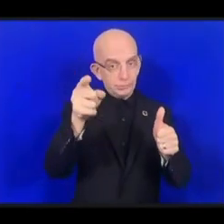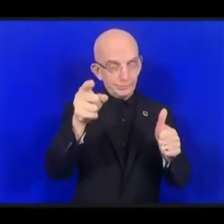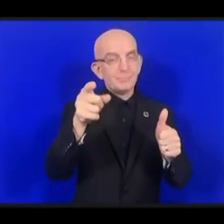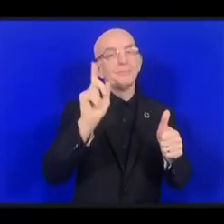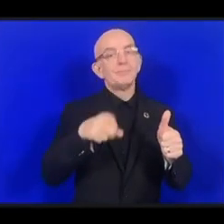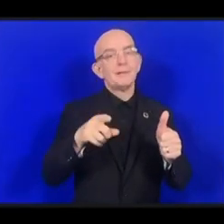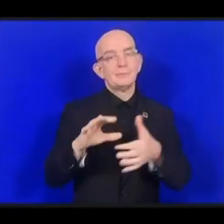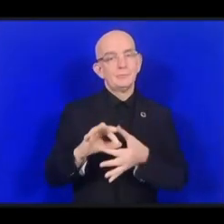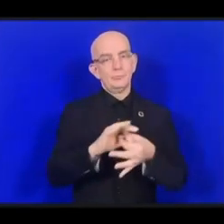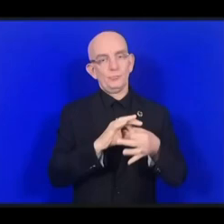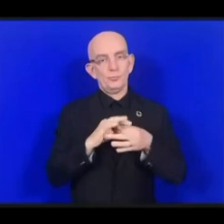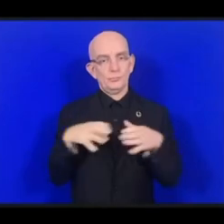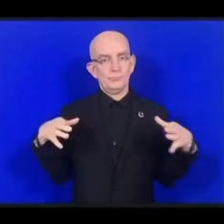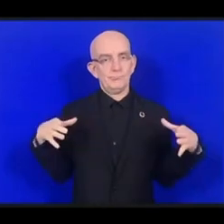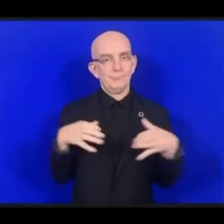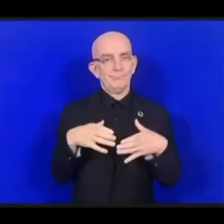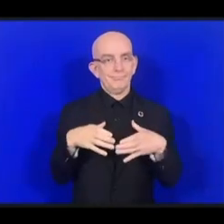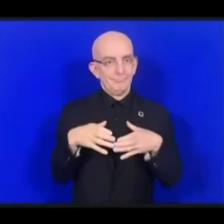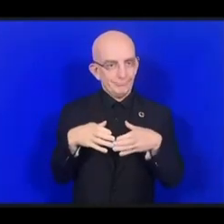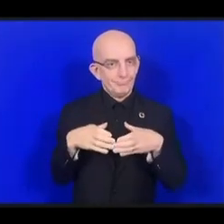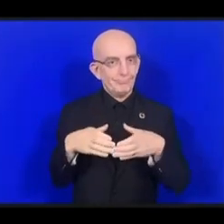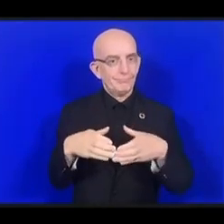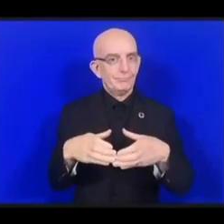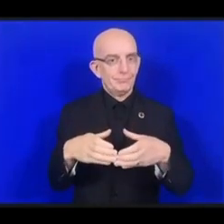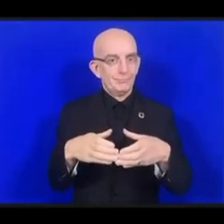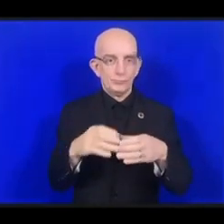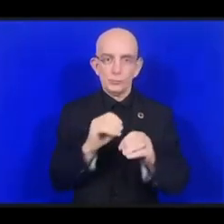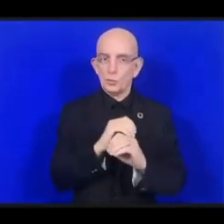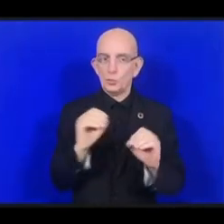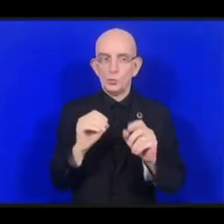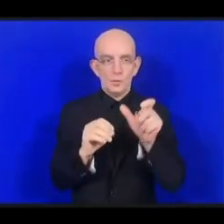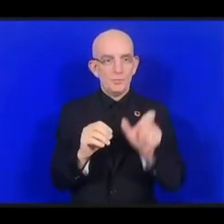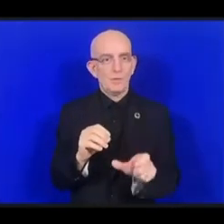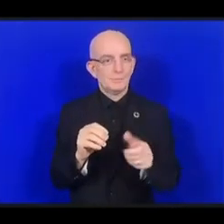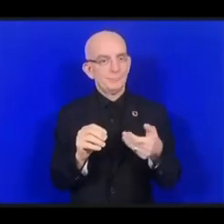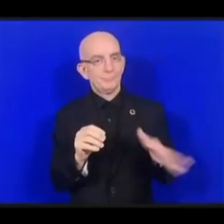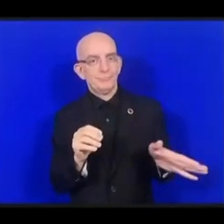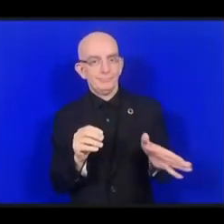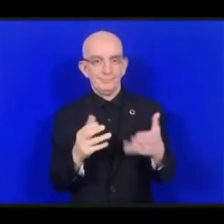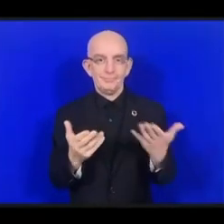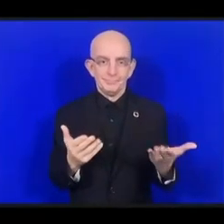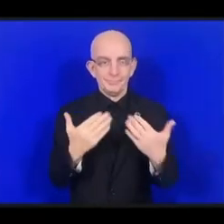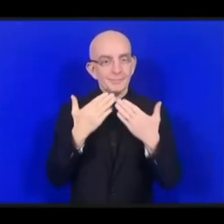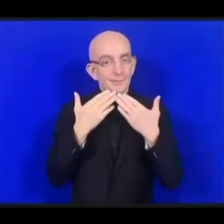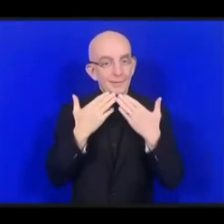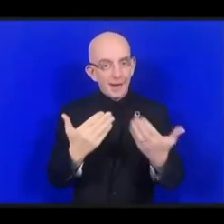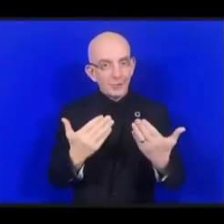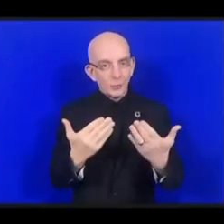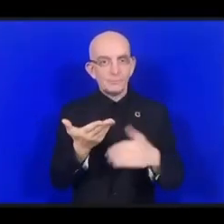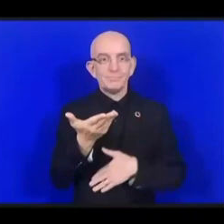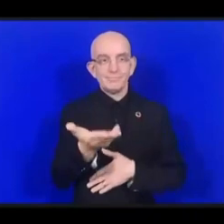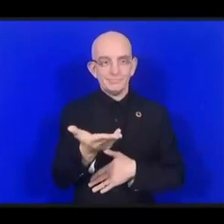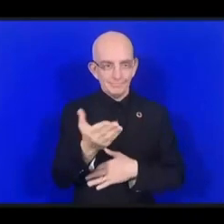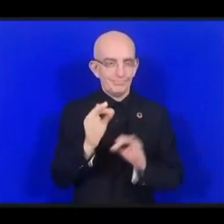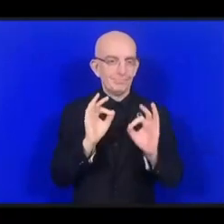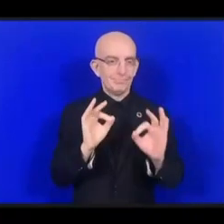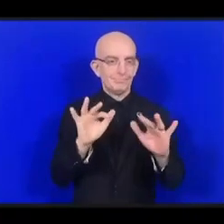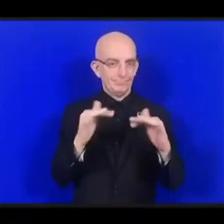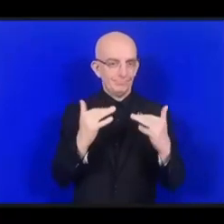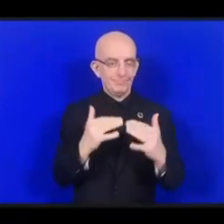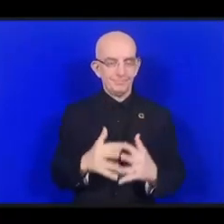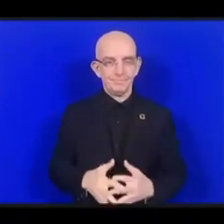行きなさい誰も取り残さないようにご清長ありがとうございましたありがとうございまし